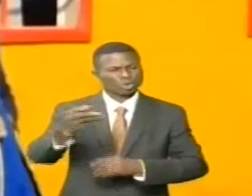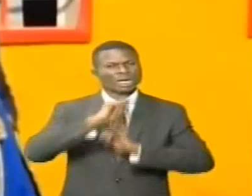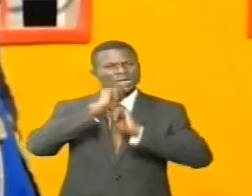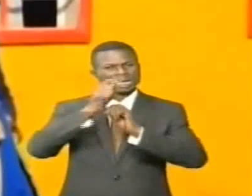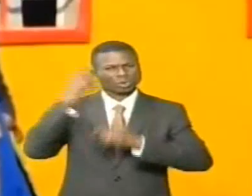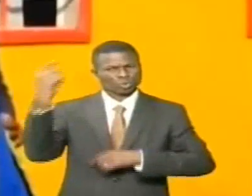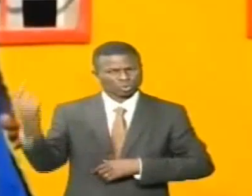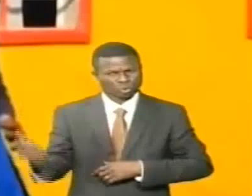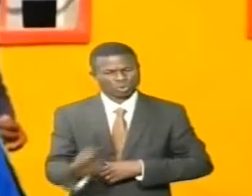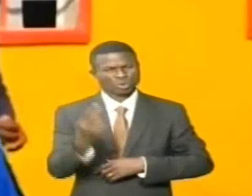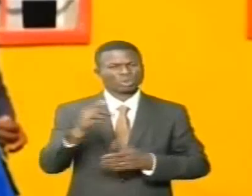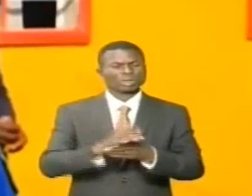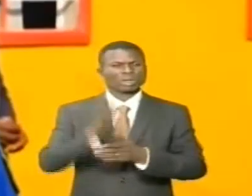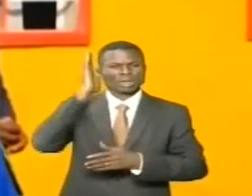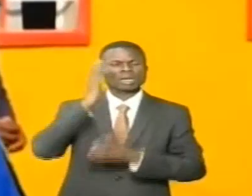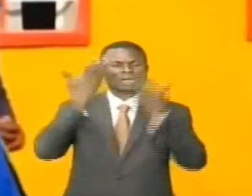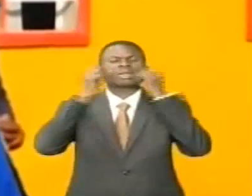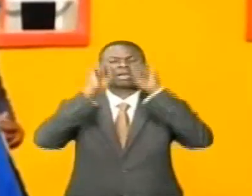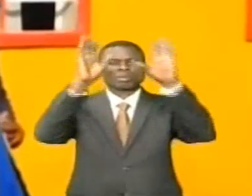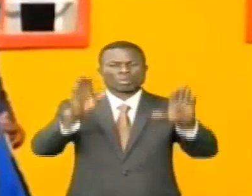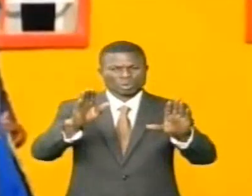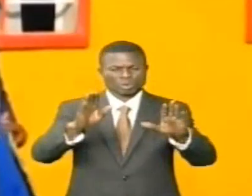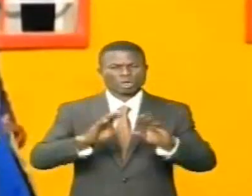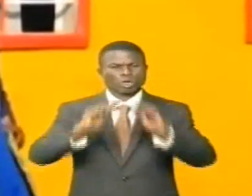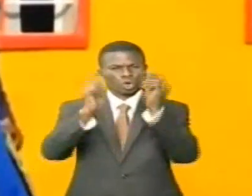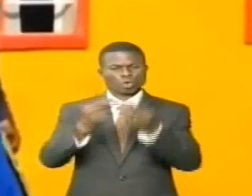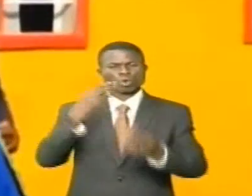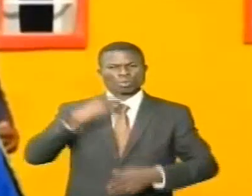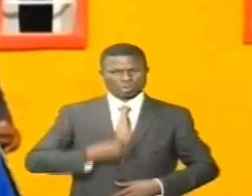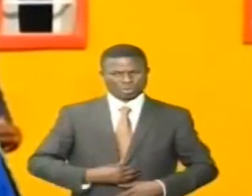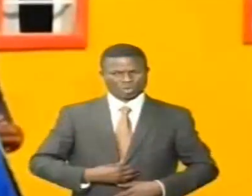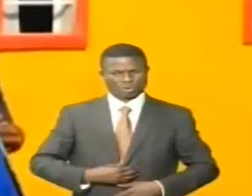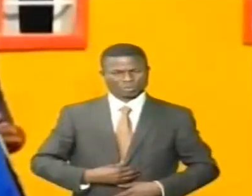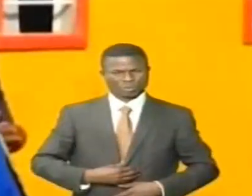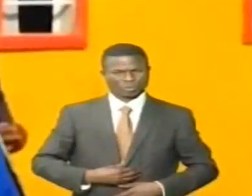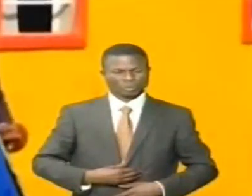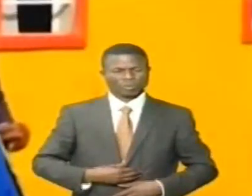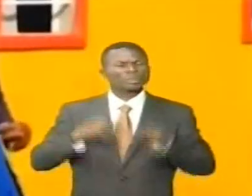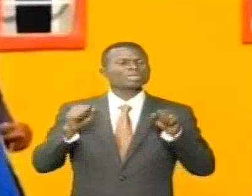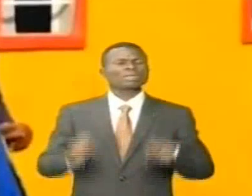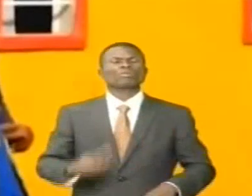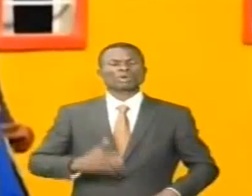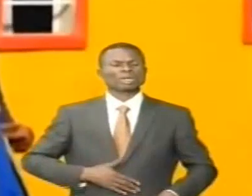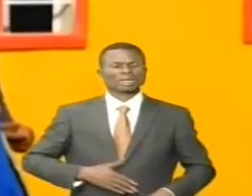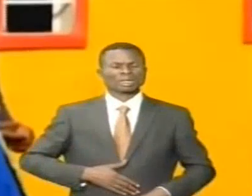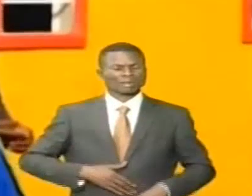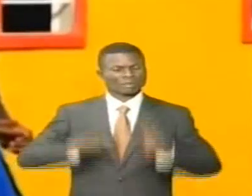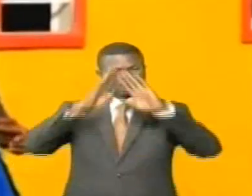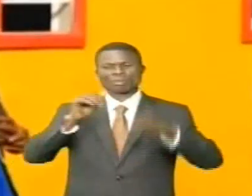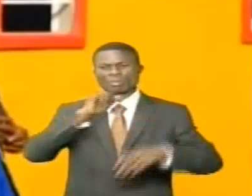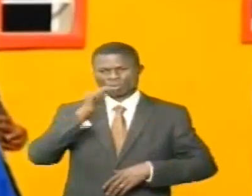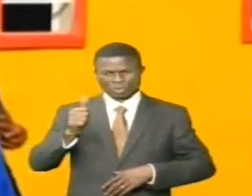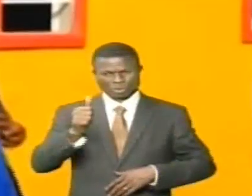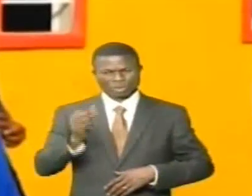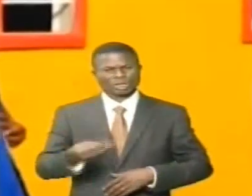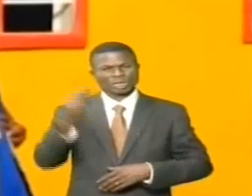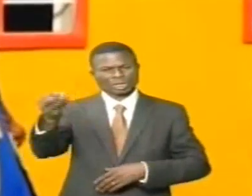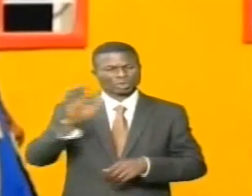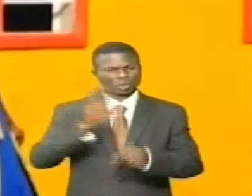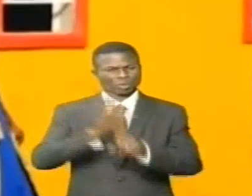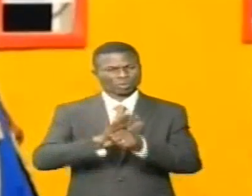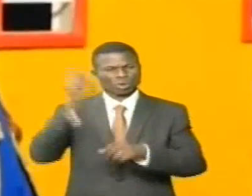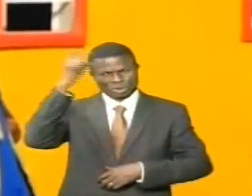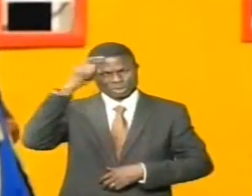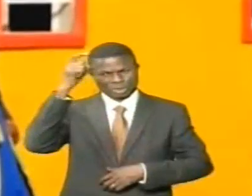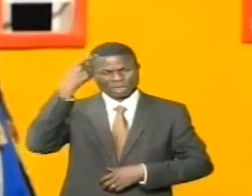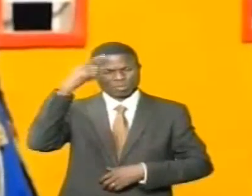que Dieu bénisse son corps, qu'ils ne puissent pas mourir de faim dans leur maison et leur donne de sagesse pour